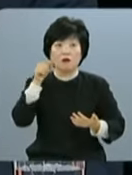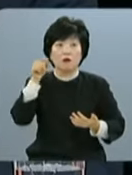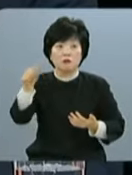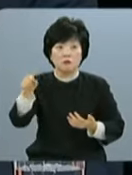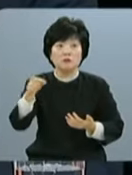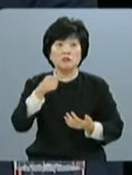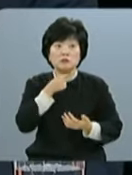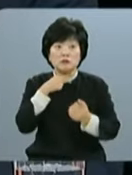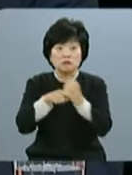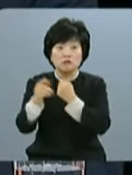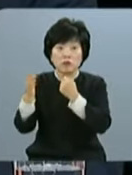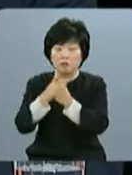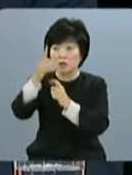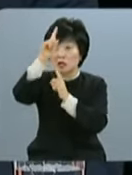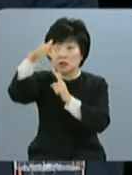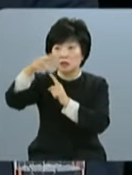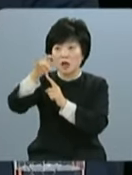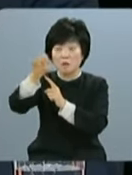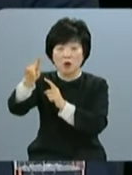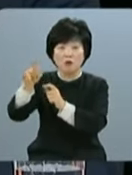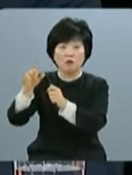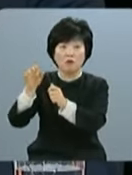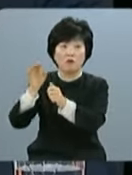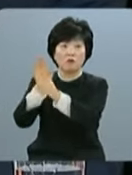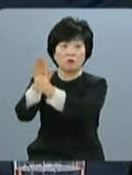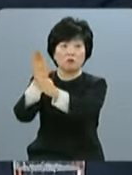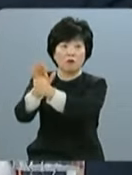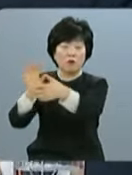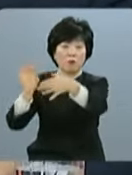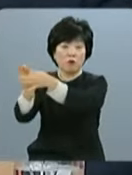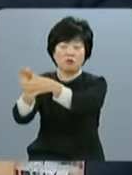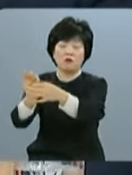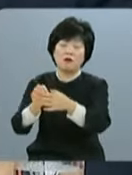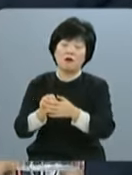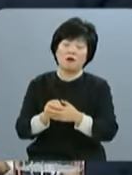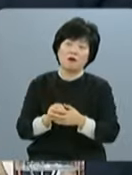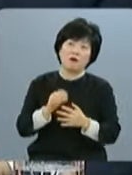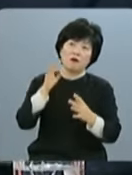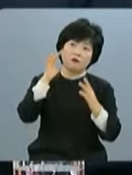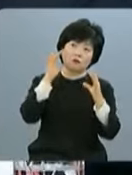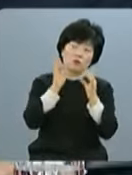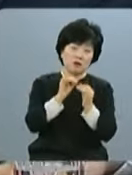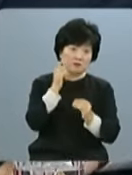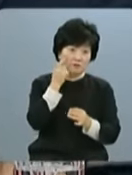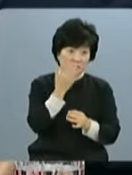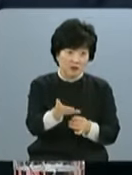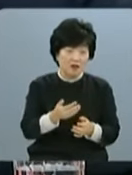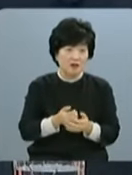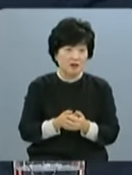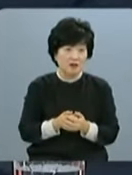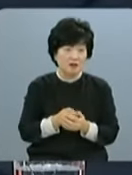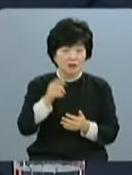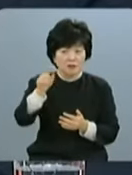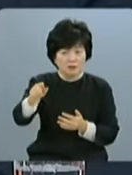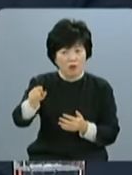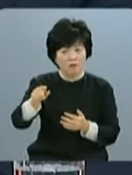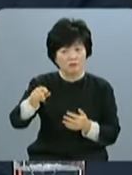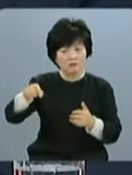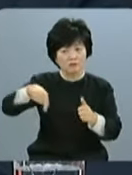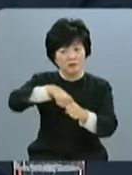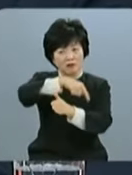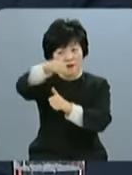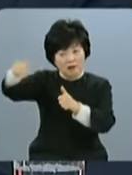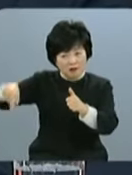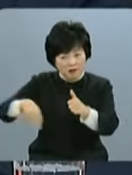기반이라고 생각합니다. 동의하십니까? 그러면 네. 이에 대해서 이런 정서에 대해서 어떤